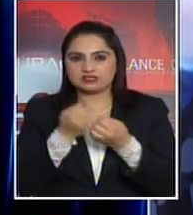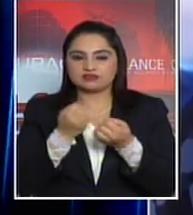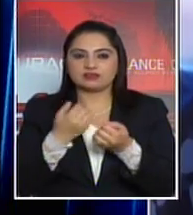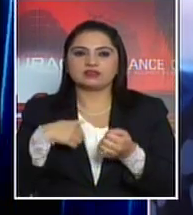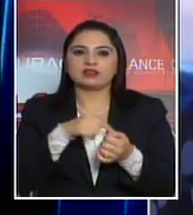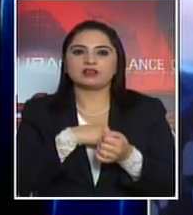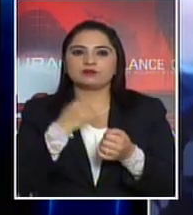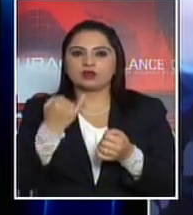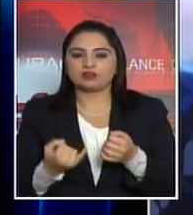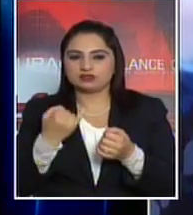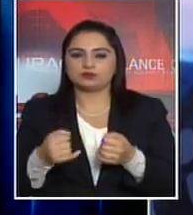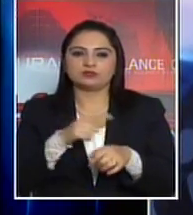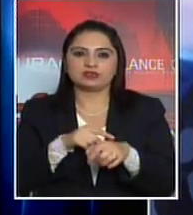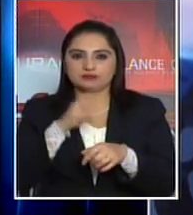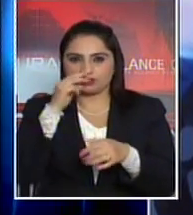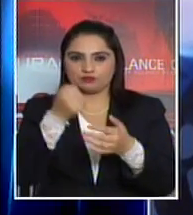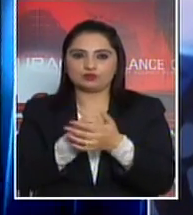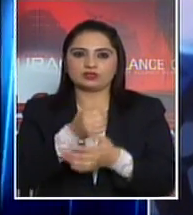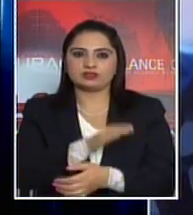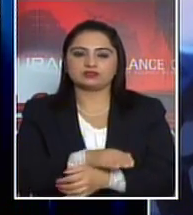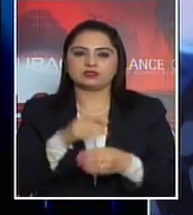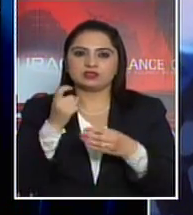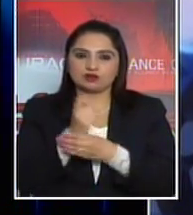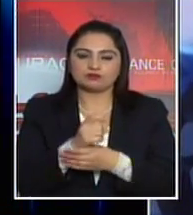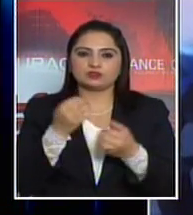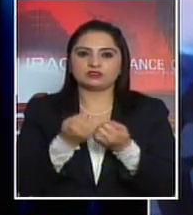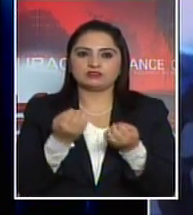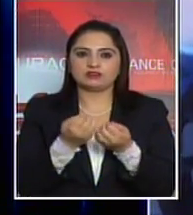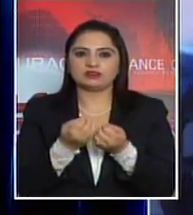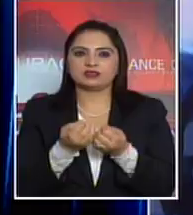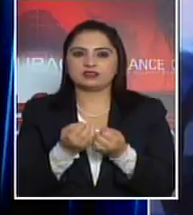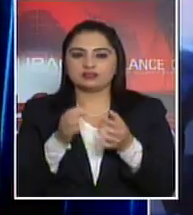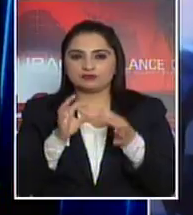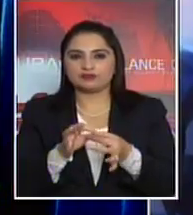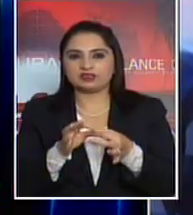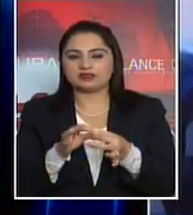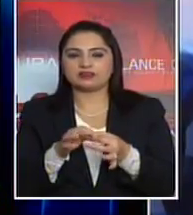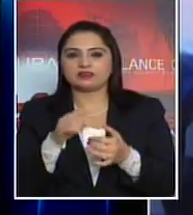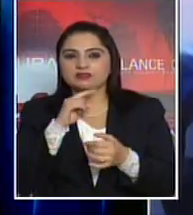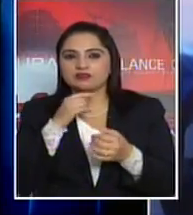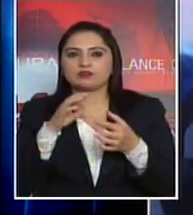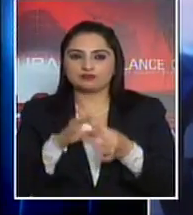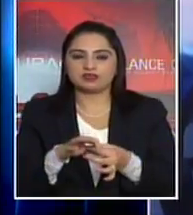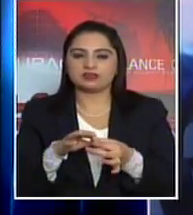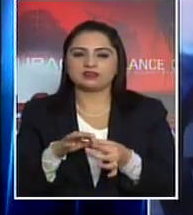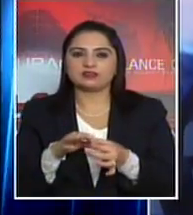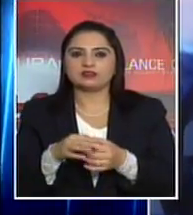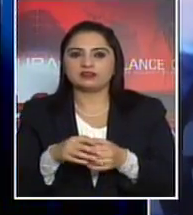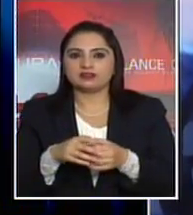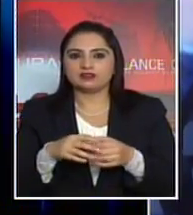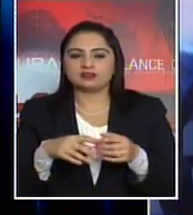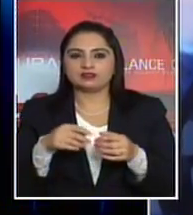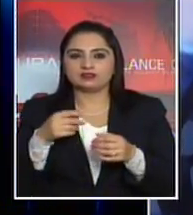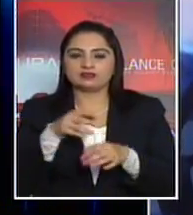हामी अन्तिम रूपमा छौँ। अब गठबन्धन गर्ने जुन एउटा हाम्रो एउटा चाहिँ प्रोटोकल